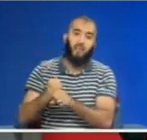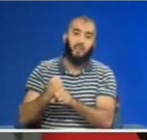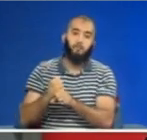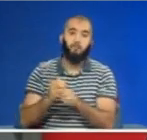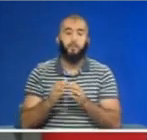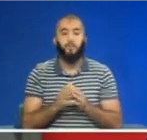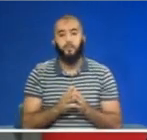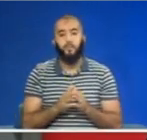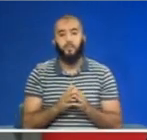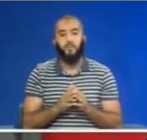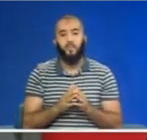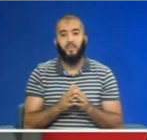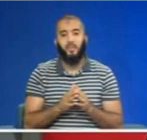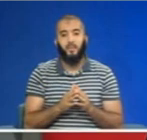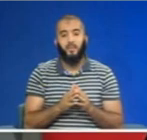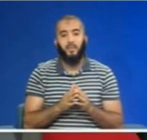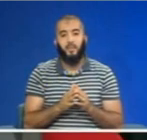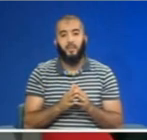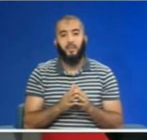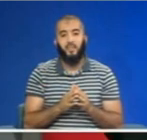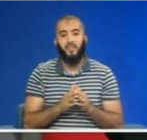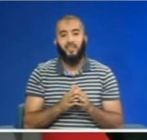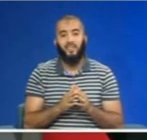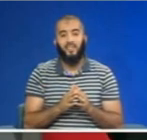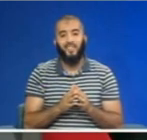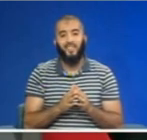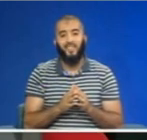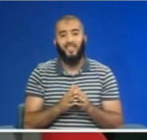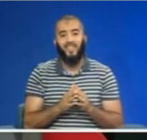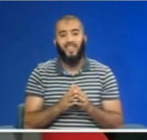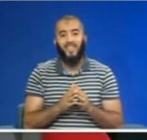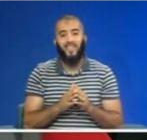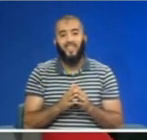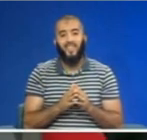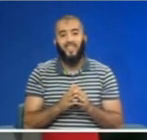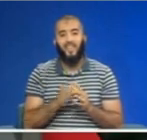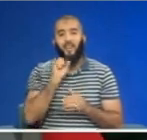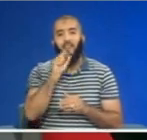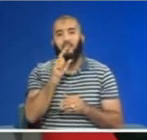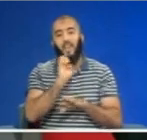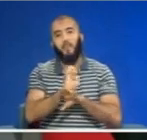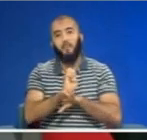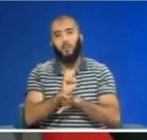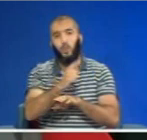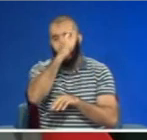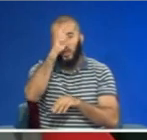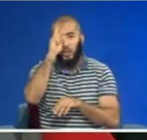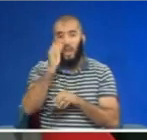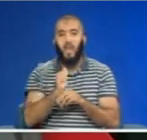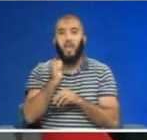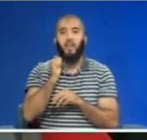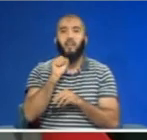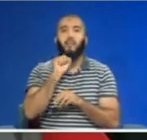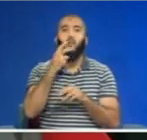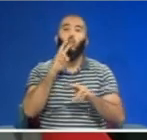معنا من الوقت؟ إذن 50 ثانية ينتهي بها لقاءنا إن شاء الله. نتمنى لكم إن شاء الله نهاية